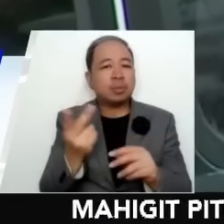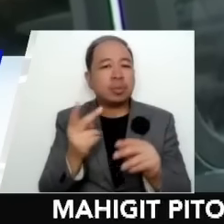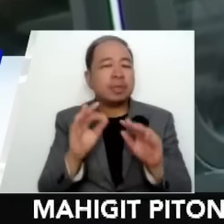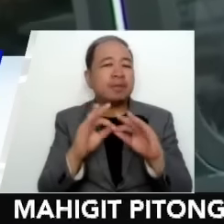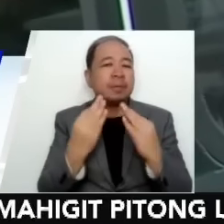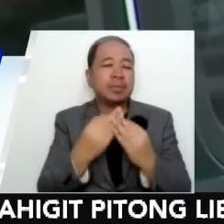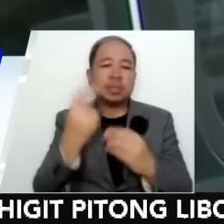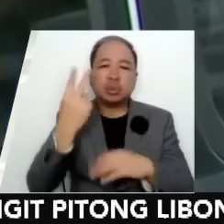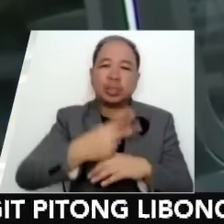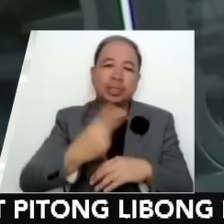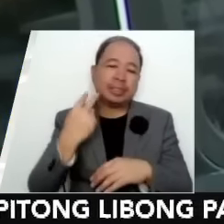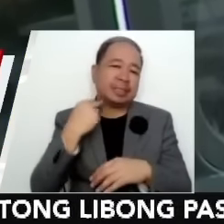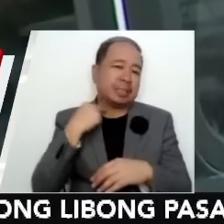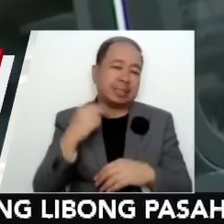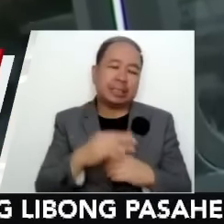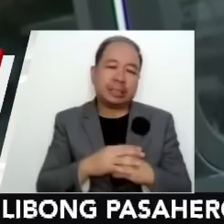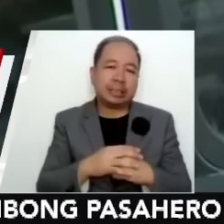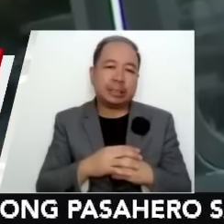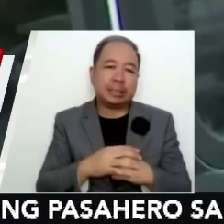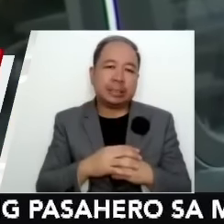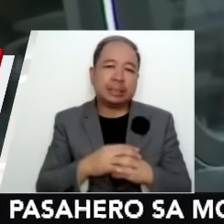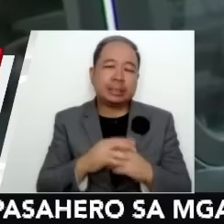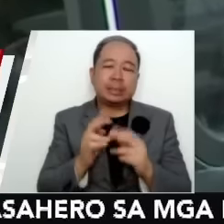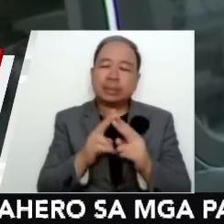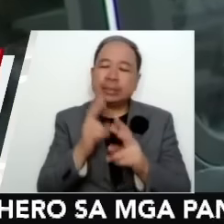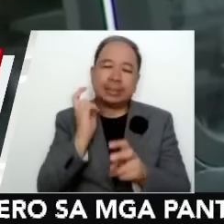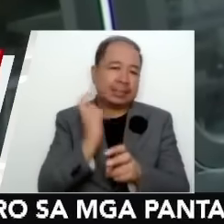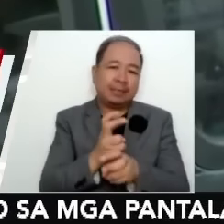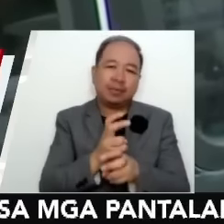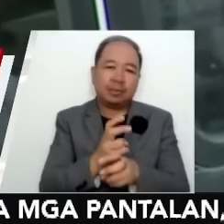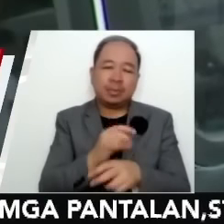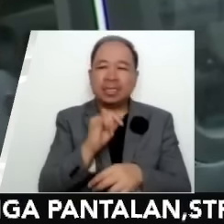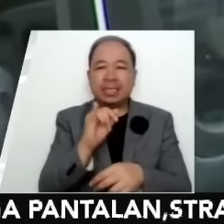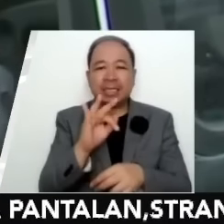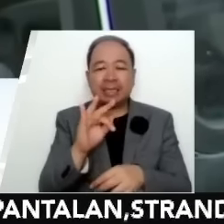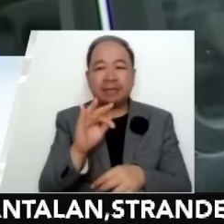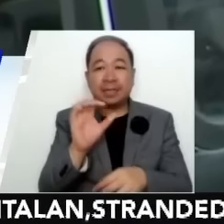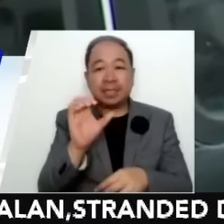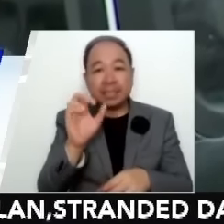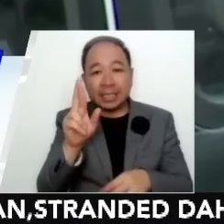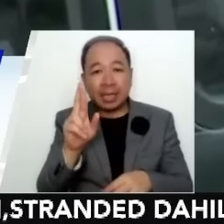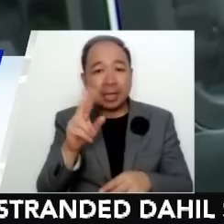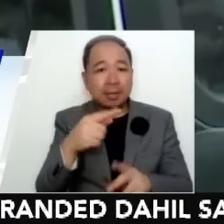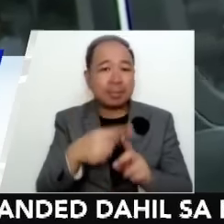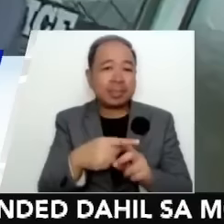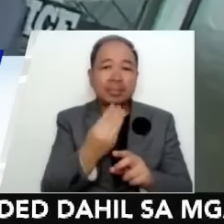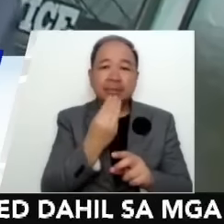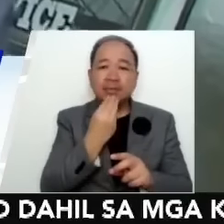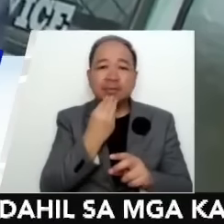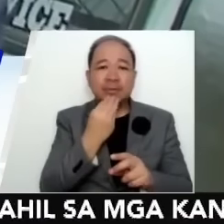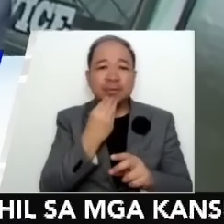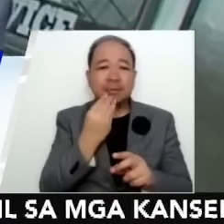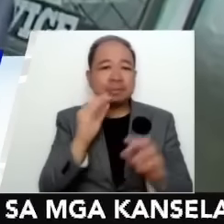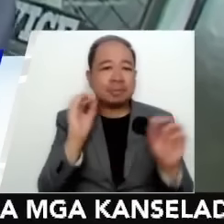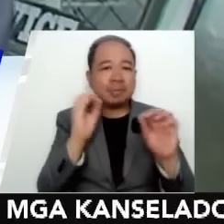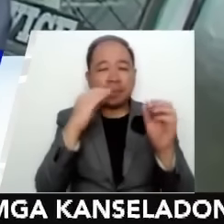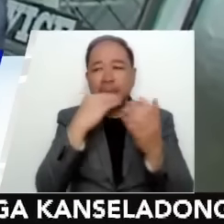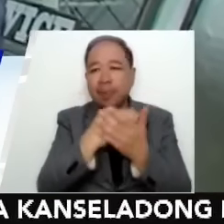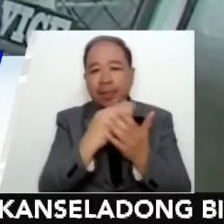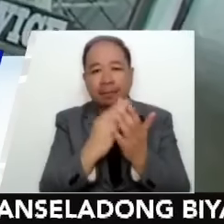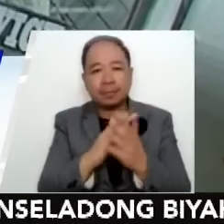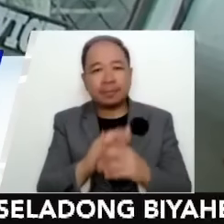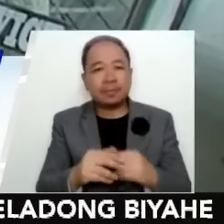po. Unang-una po pag magsi-CR, tapos yung pagkain po namin, wala na kaming budget. Ang babaeng ito